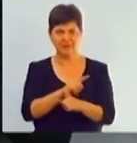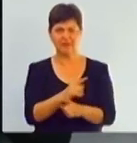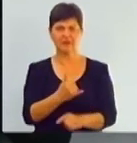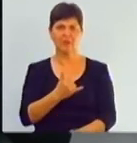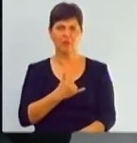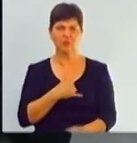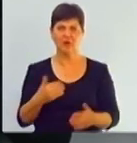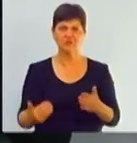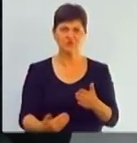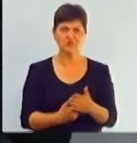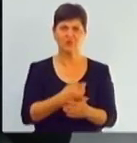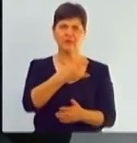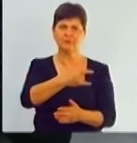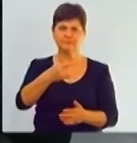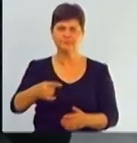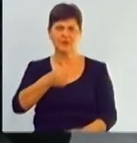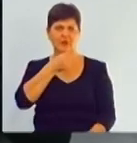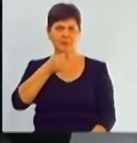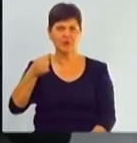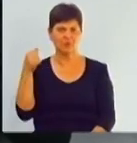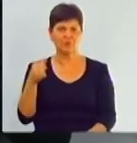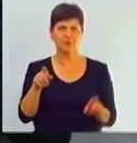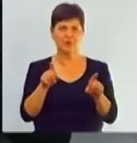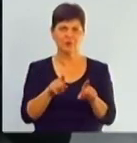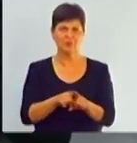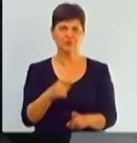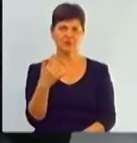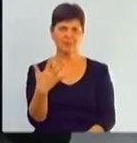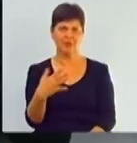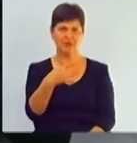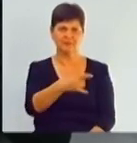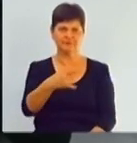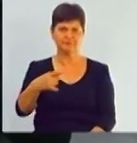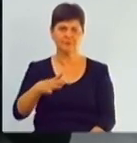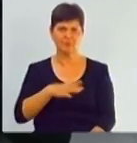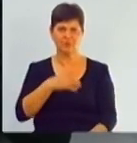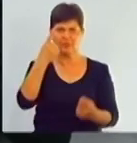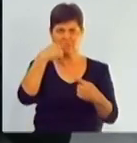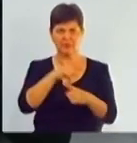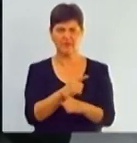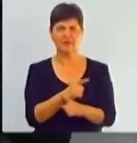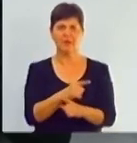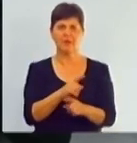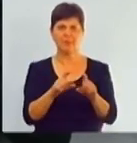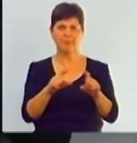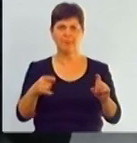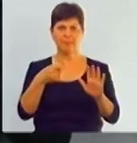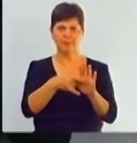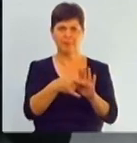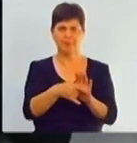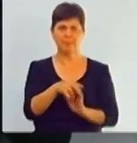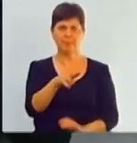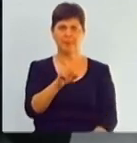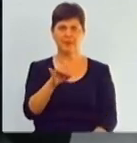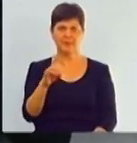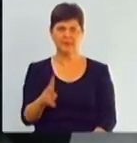нова оновлюється, і в минулому році також у нас 5 одиниць техніки оновили парк. Тобто рух іде,